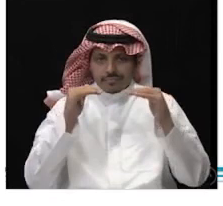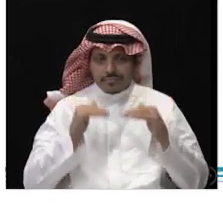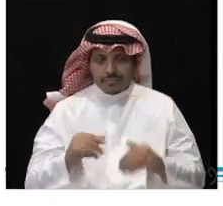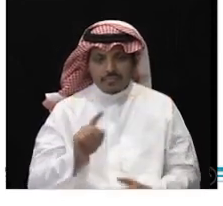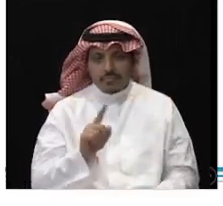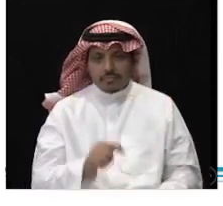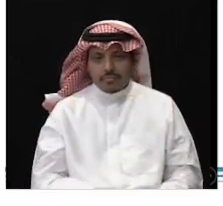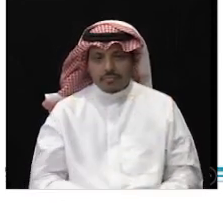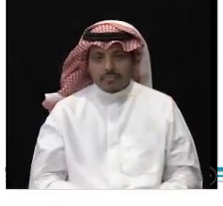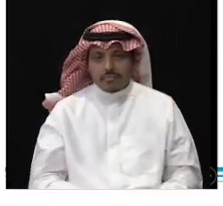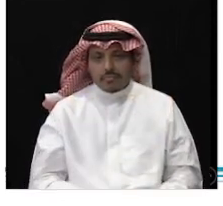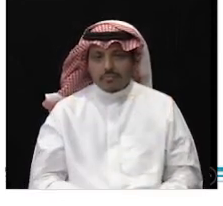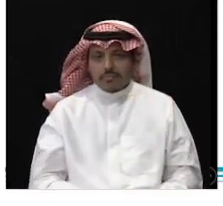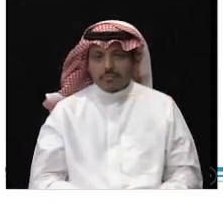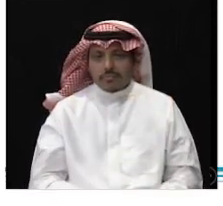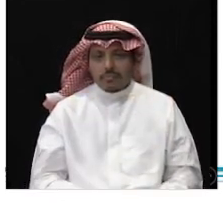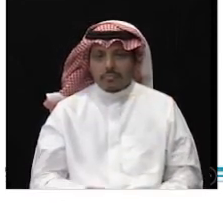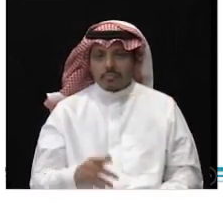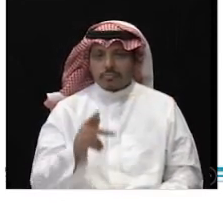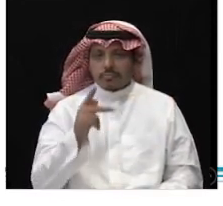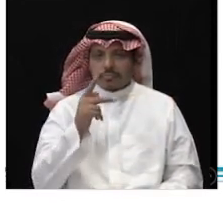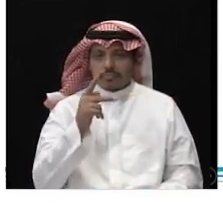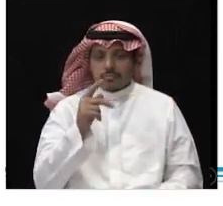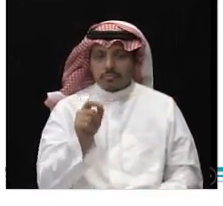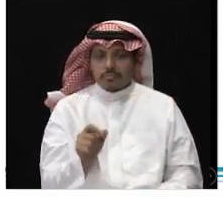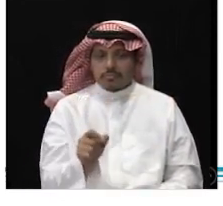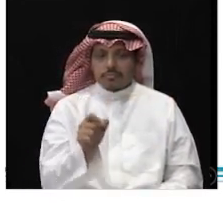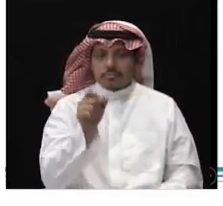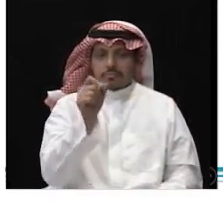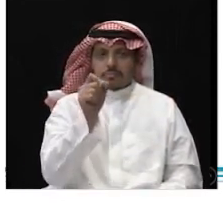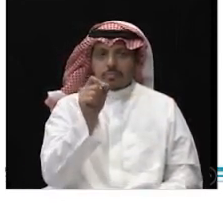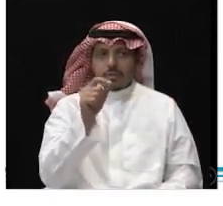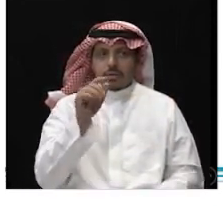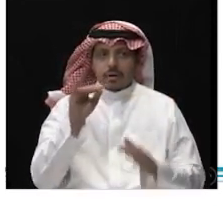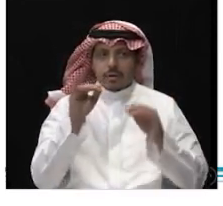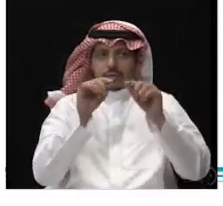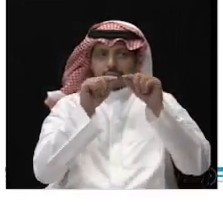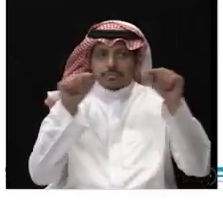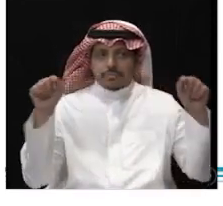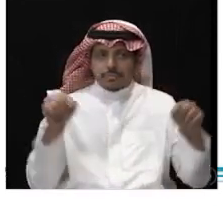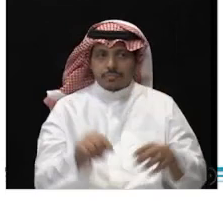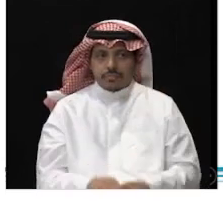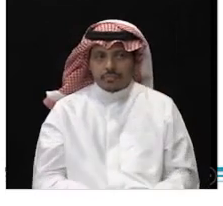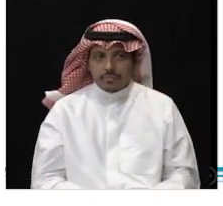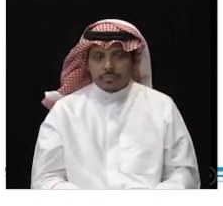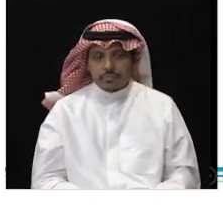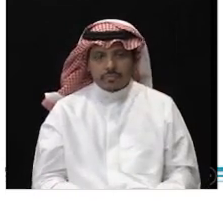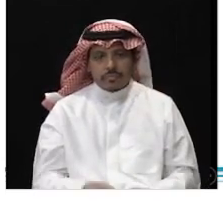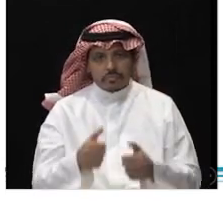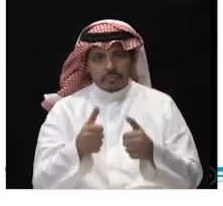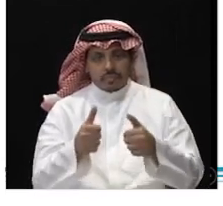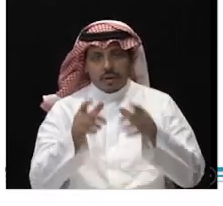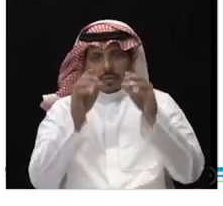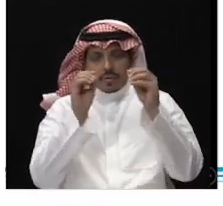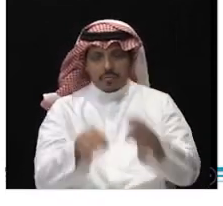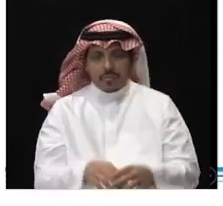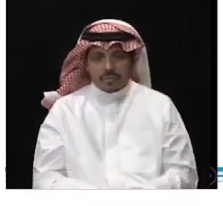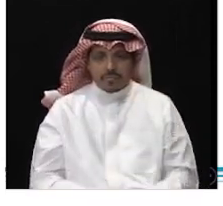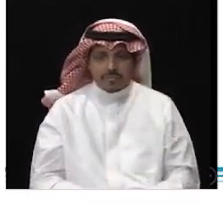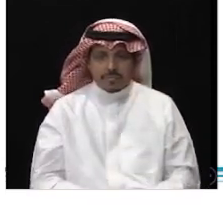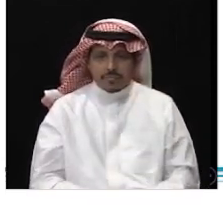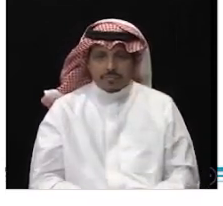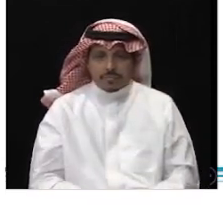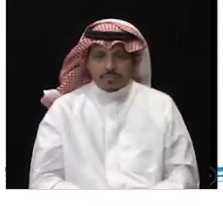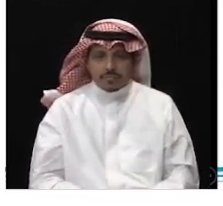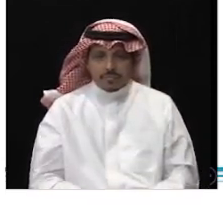أبدا، أما العصا فهي تصل إلى الخط الأخضر، أحسنتم وبارك الله